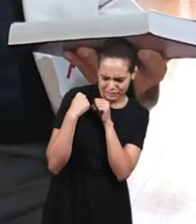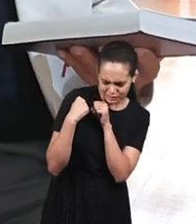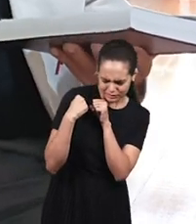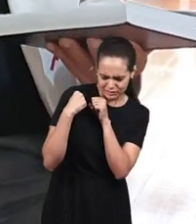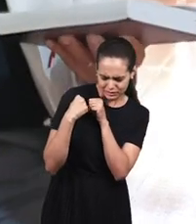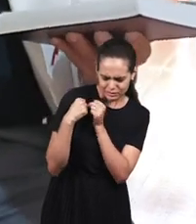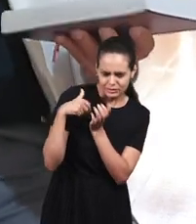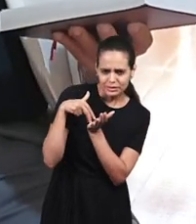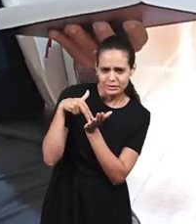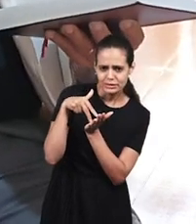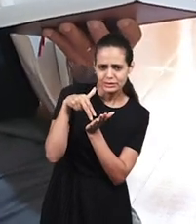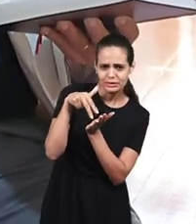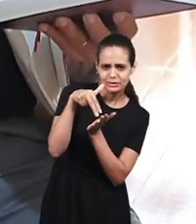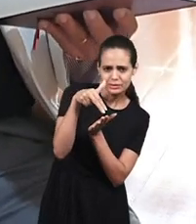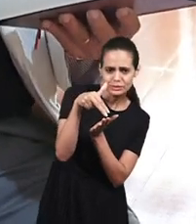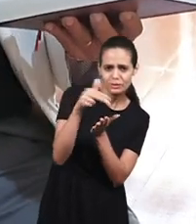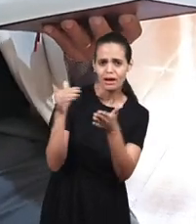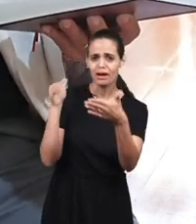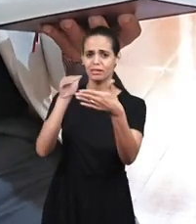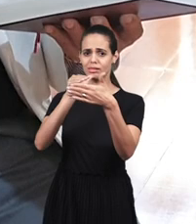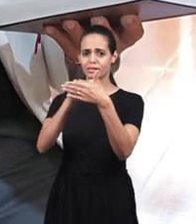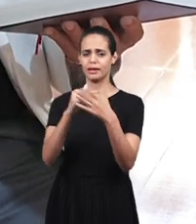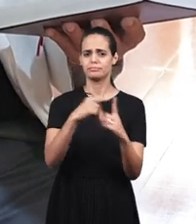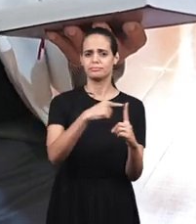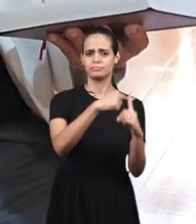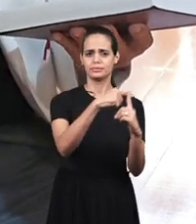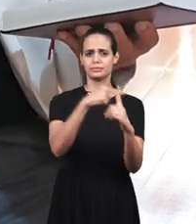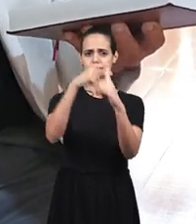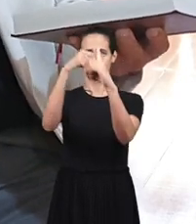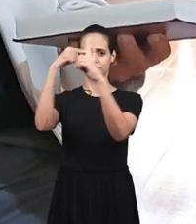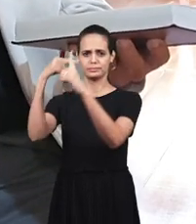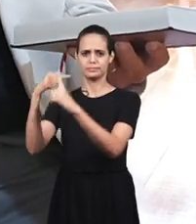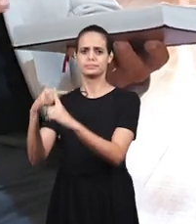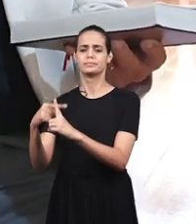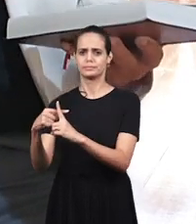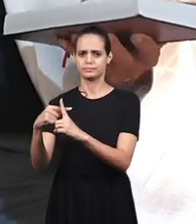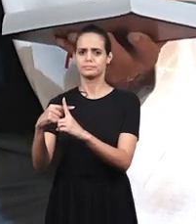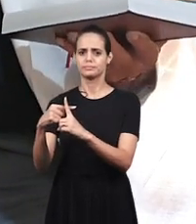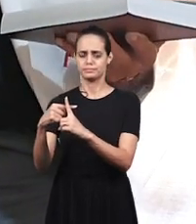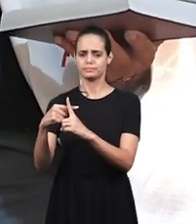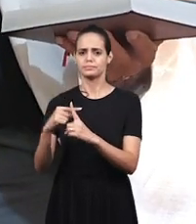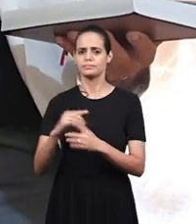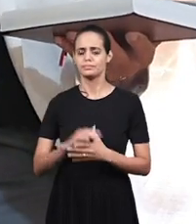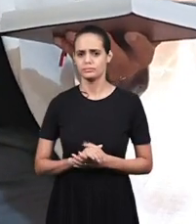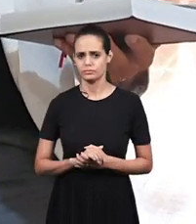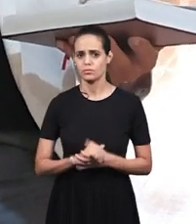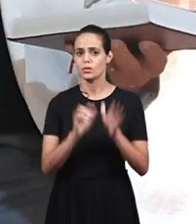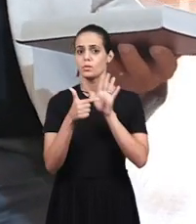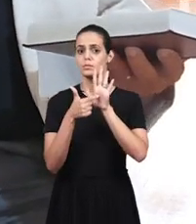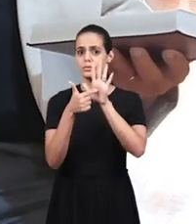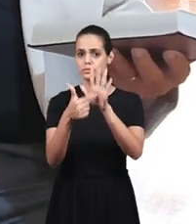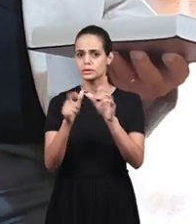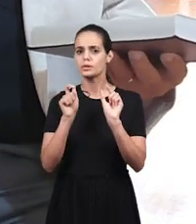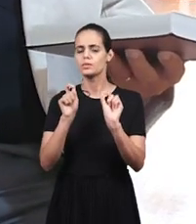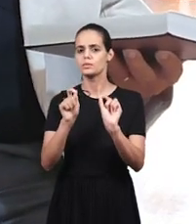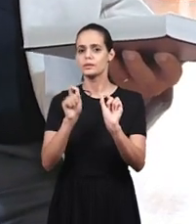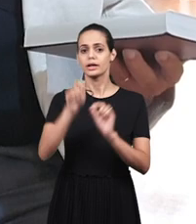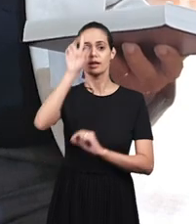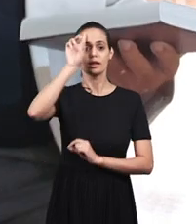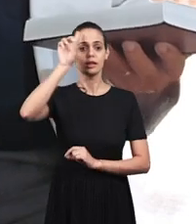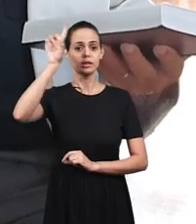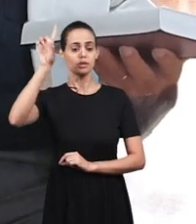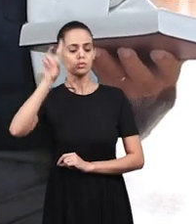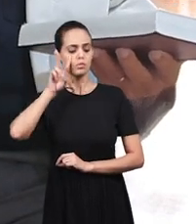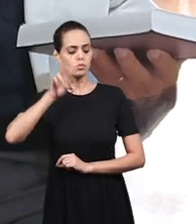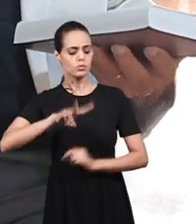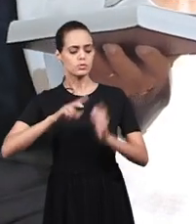грехов самых худших людей возложена была на него, вина была возложена на него, и он был